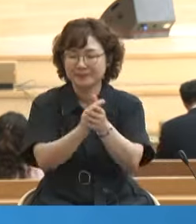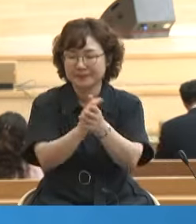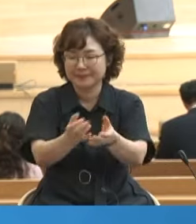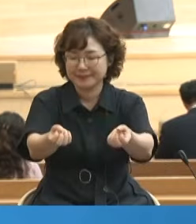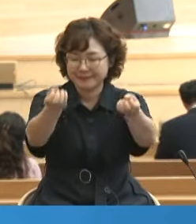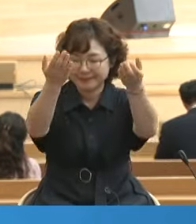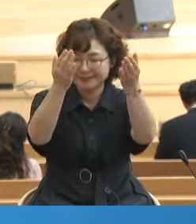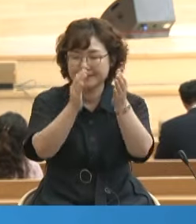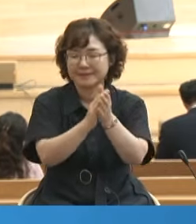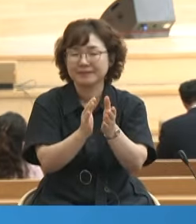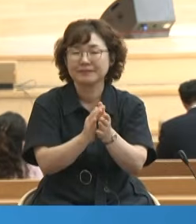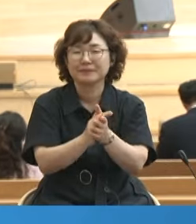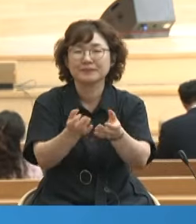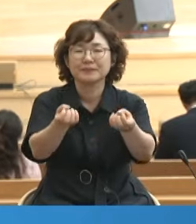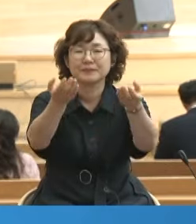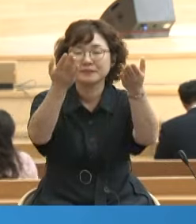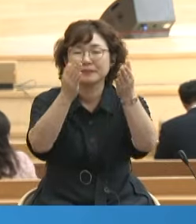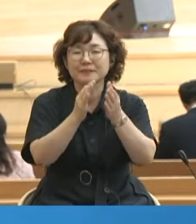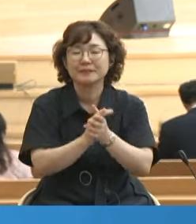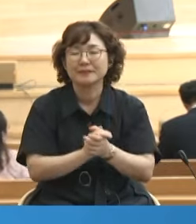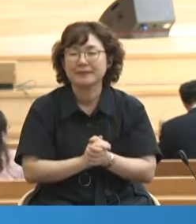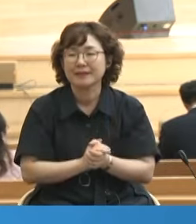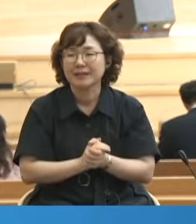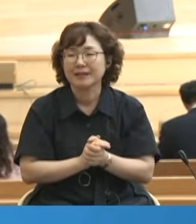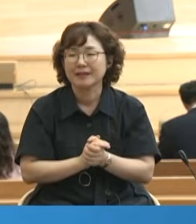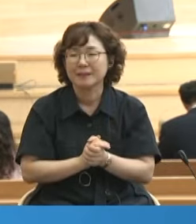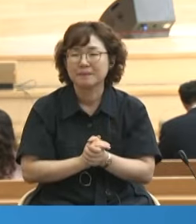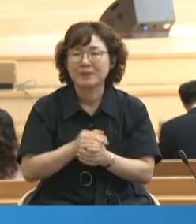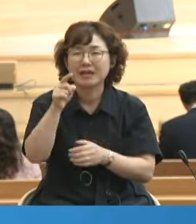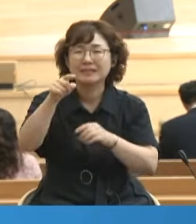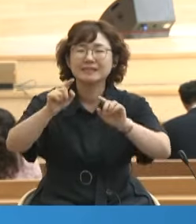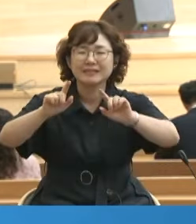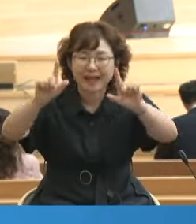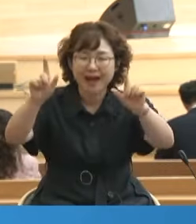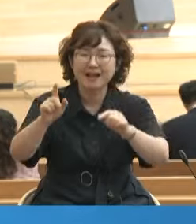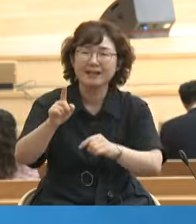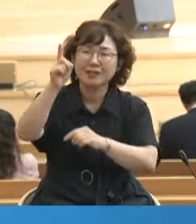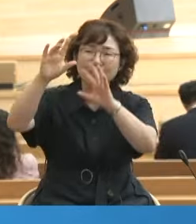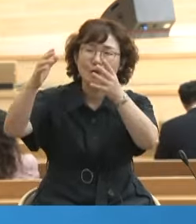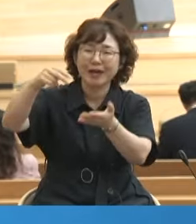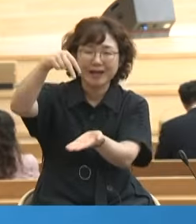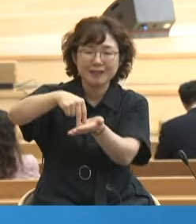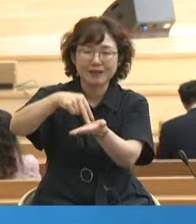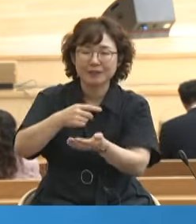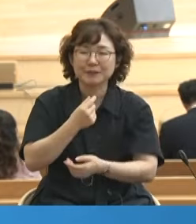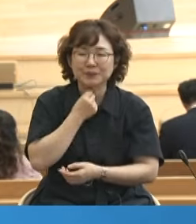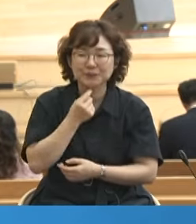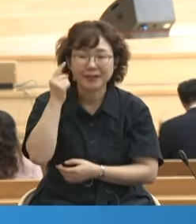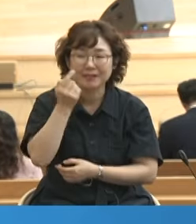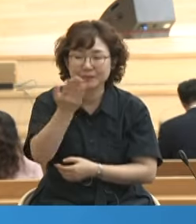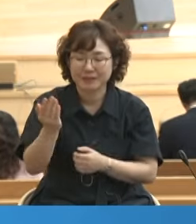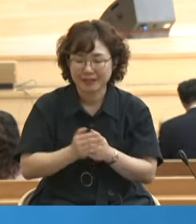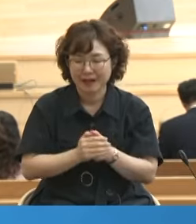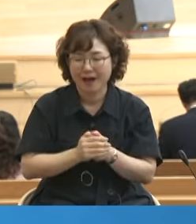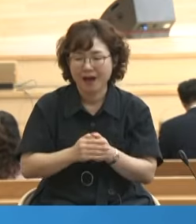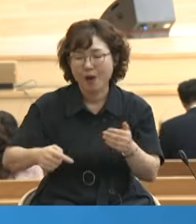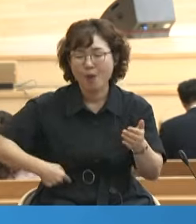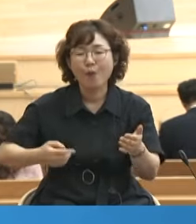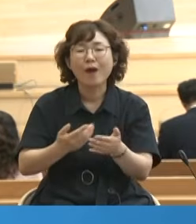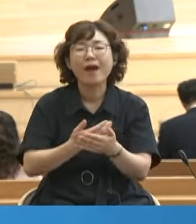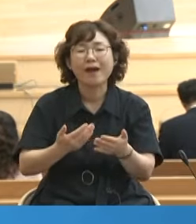할렐루야, 할렐루야. 아멘. 여러분 그날에 천국에 서기를 원하십니까? 아멘. 회개하셔야